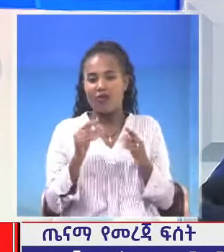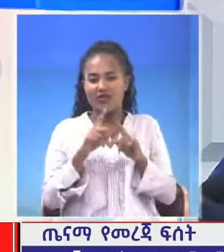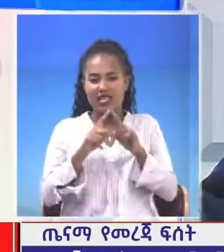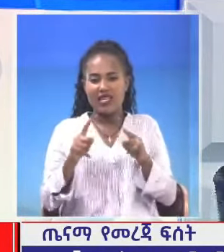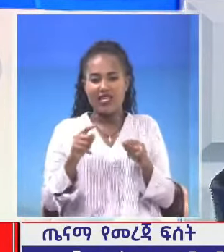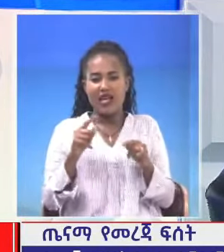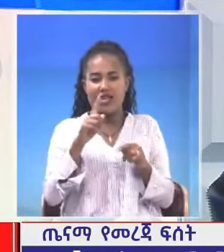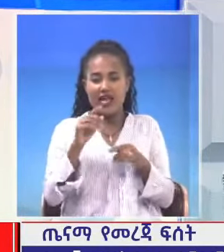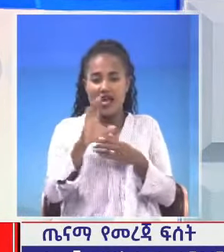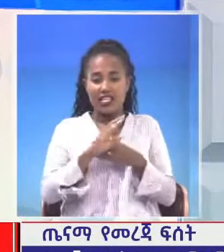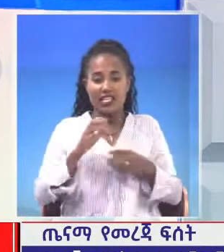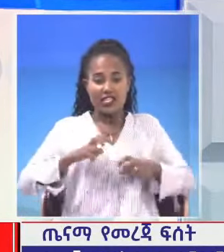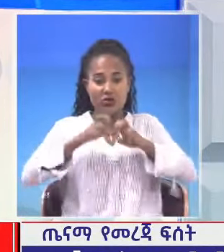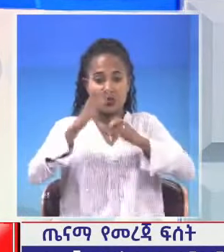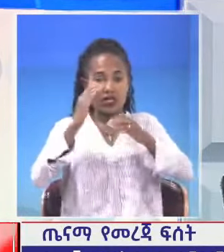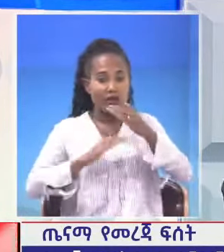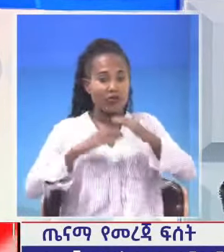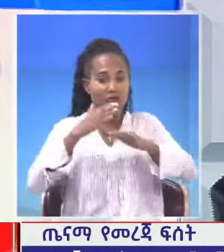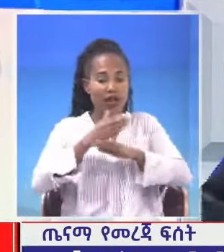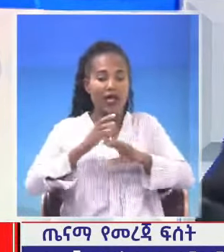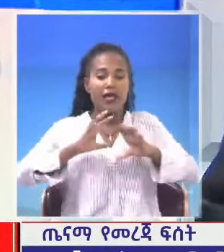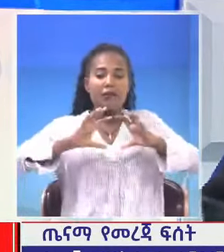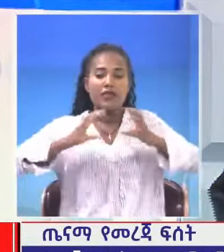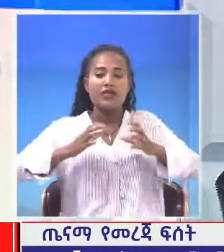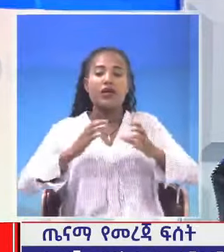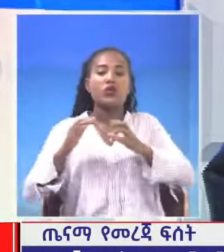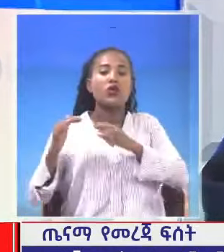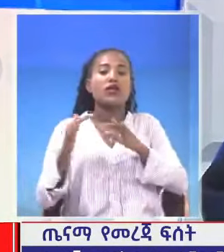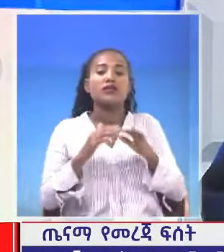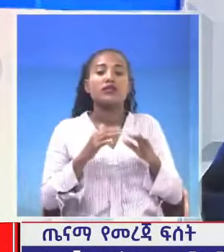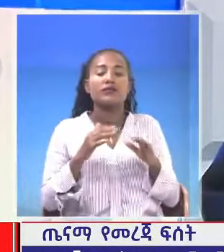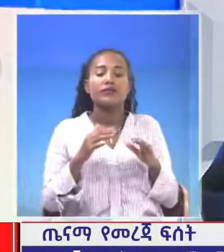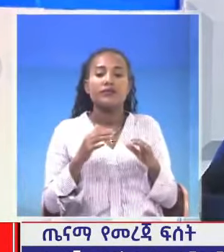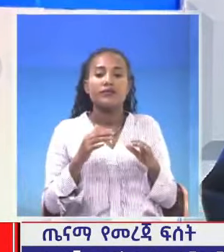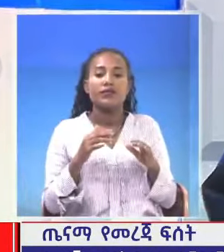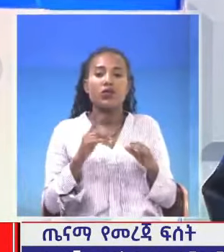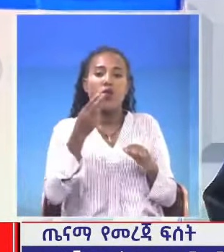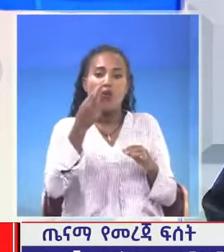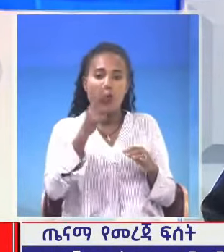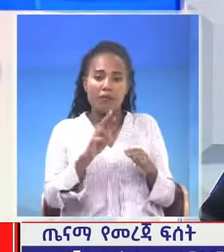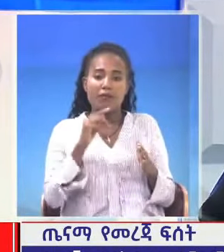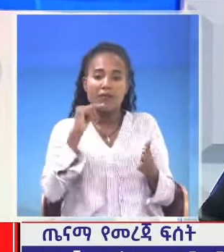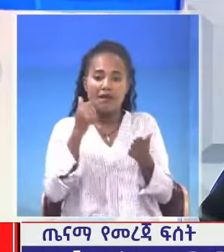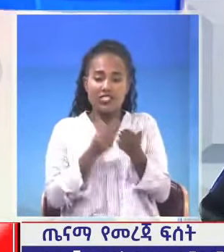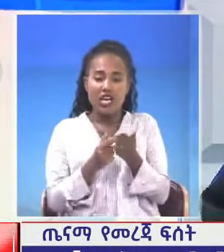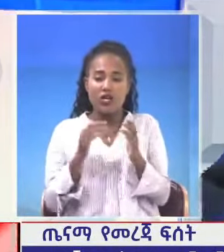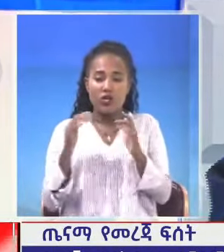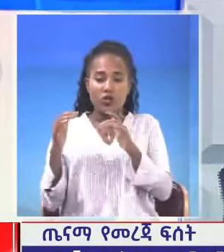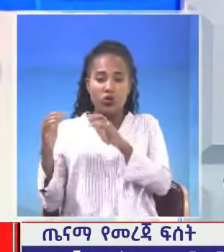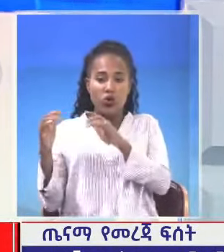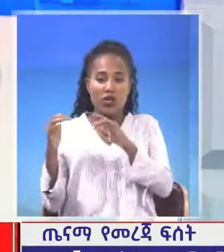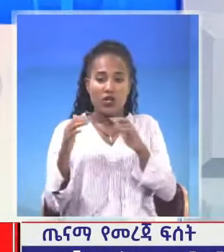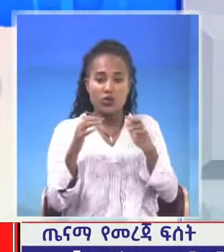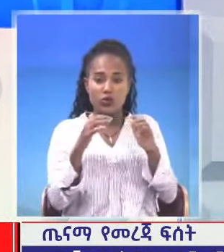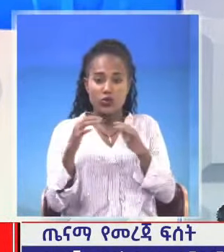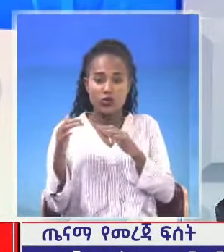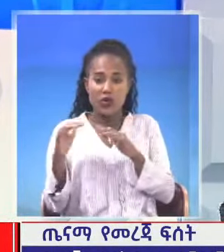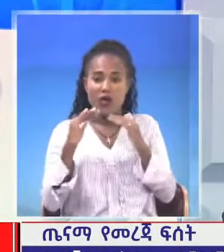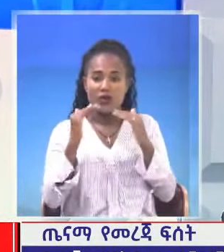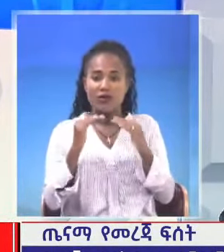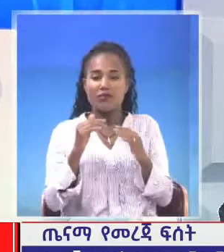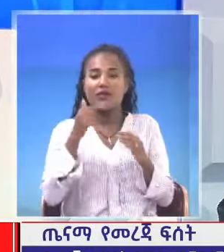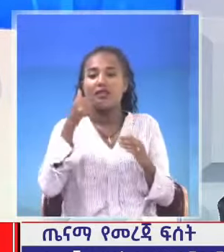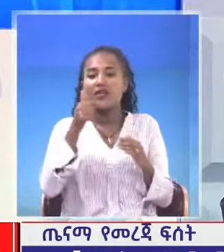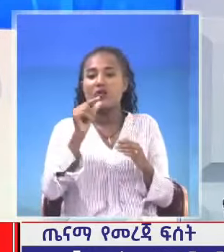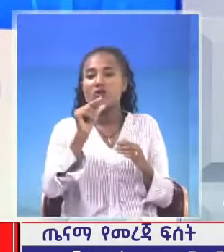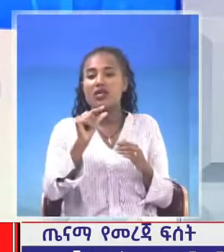ሀገር ግጭቱ ከገባች በኋላ ሚዲያ ዋርፌር ነው። በሚዲያ ዋርፌር ወይም ደግሞ በመረጃ ጦርነቱ አሁን የምትነግረኝ